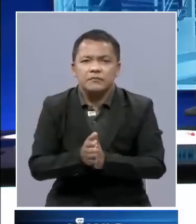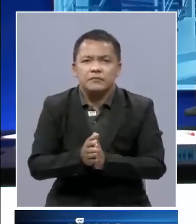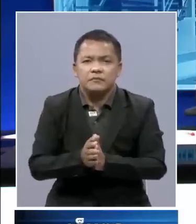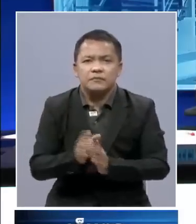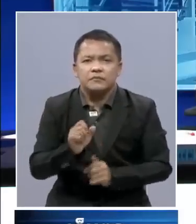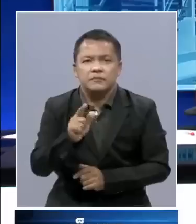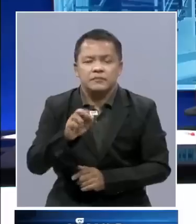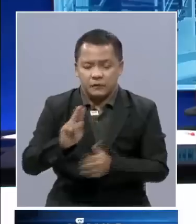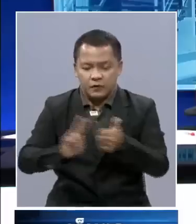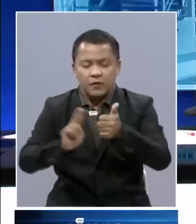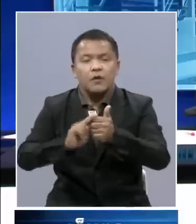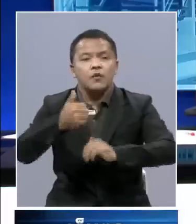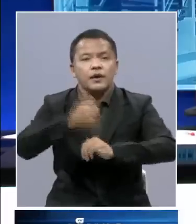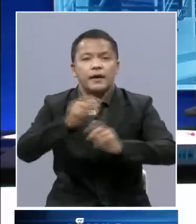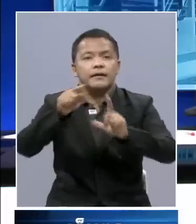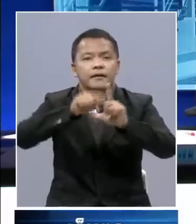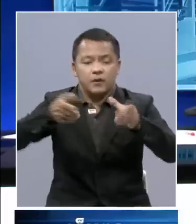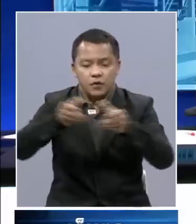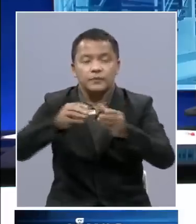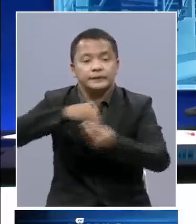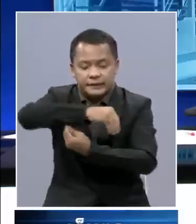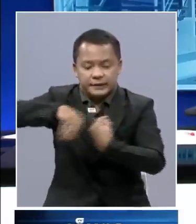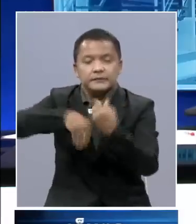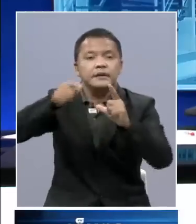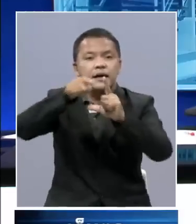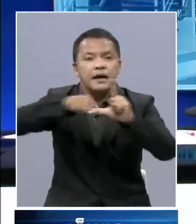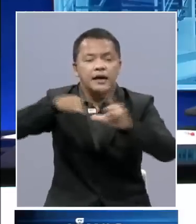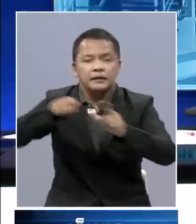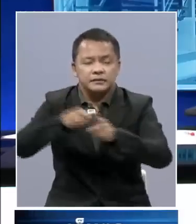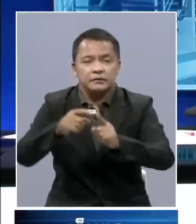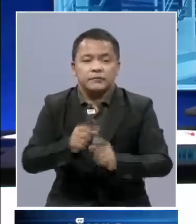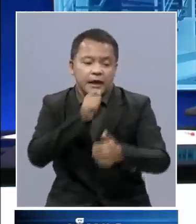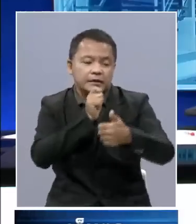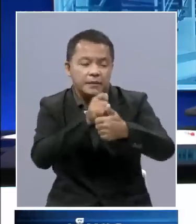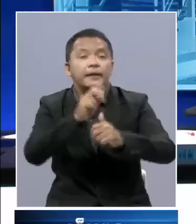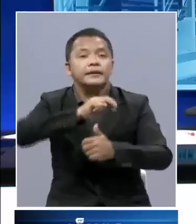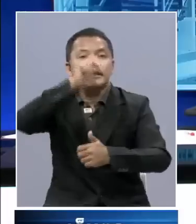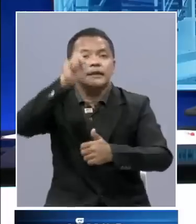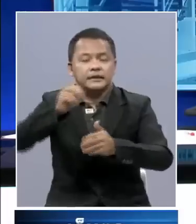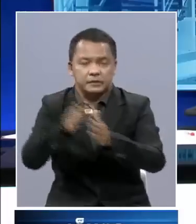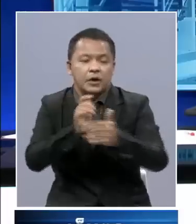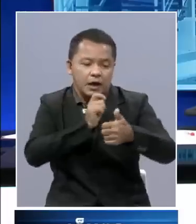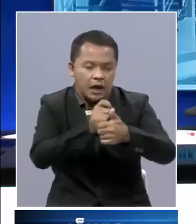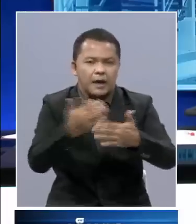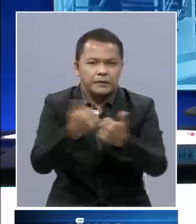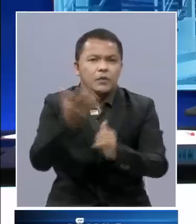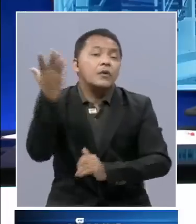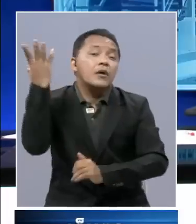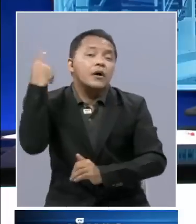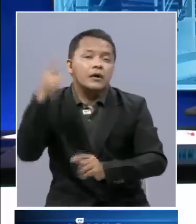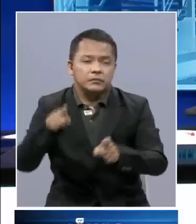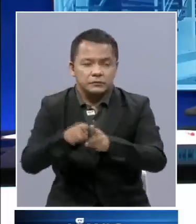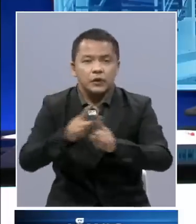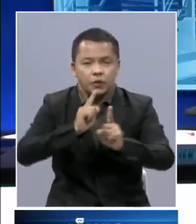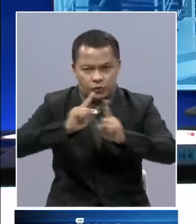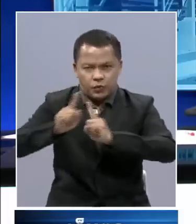กัญญารองหัวหน้าพรรคก้าวไก่แล้วก็เป็นทีมเศรษฐกิจของทางก้าวไก่เองเนี่ยถึงขั้นออกมาให้สัมภาษณ์กับทางเนชั่นทีวีในรายการคมชัดลึกนะครับบอกว่าวันนั้นเนี่ยมัน